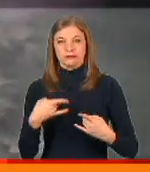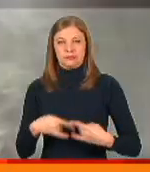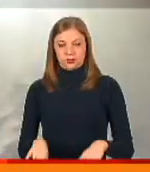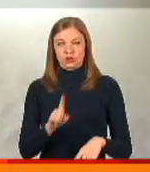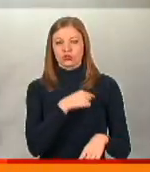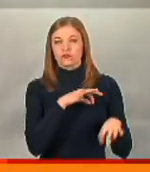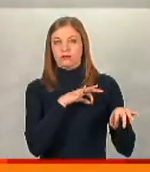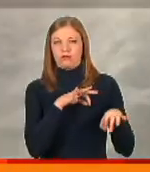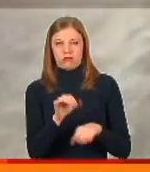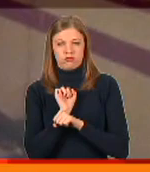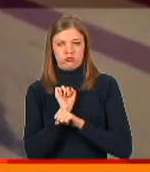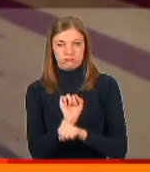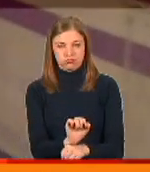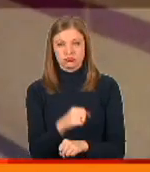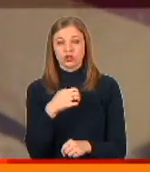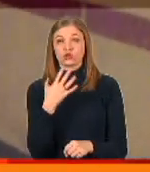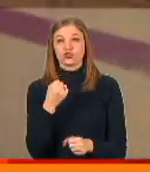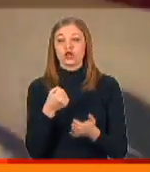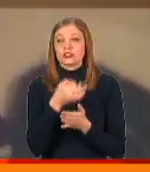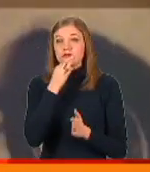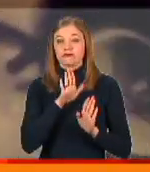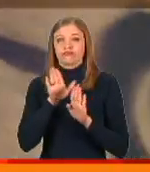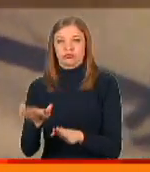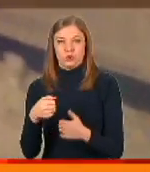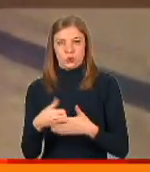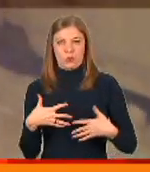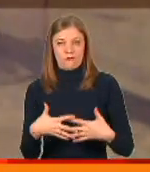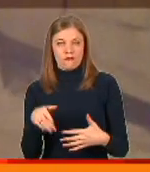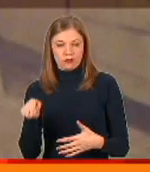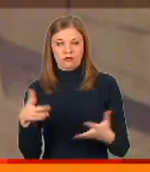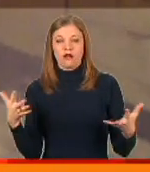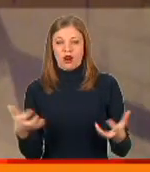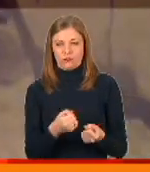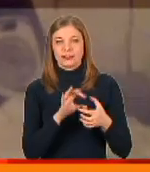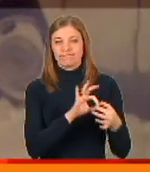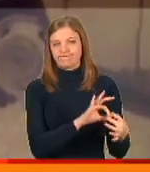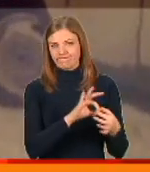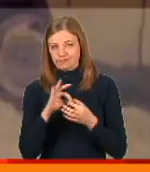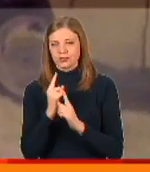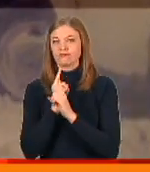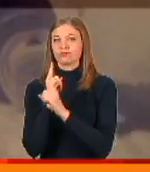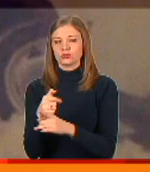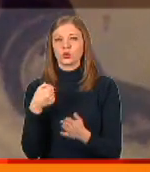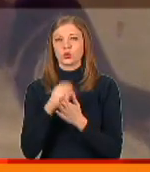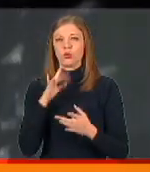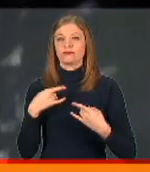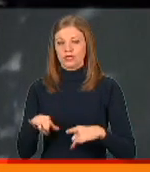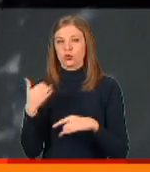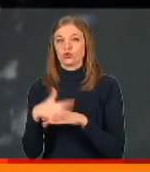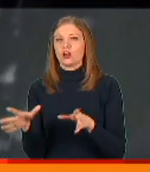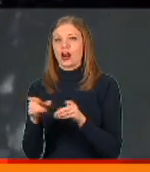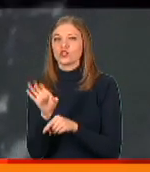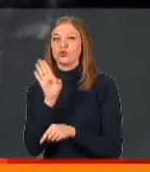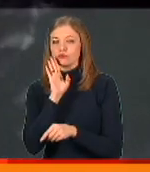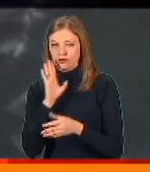Швидка загрузла в переметах на трасі ще дорогою до Вагітної. Рятувальники витягли автівку, супроводили до Породілі і вже разом із